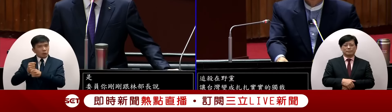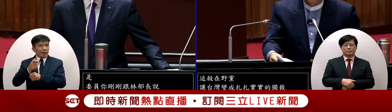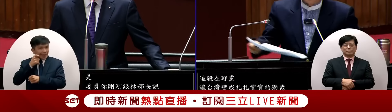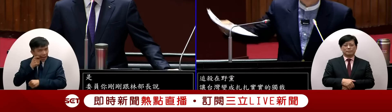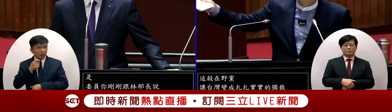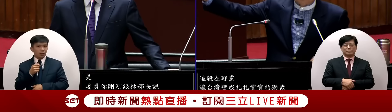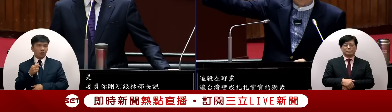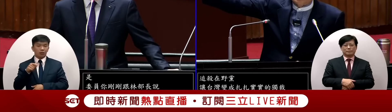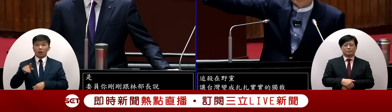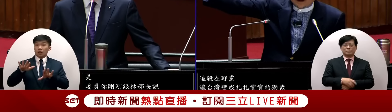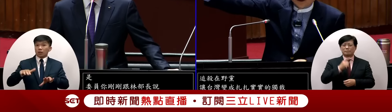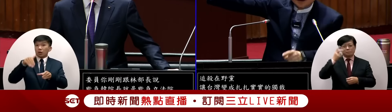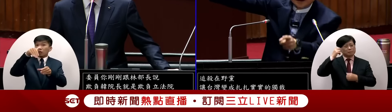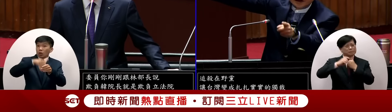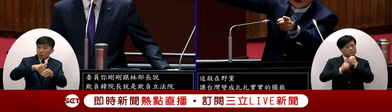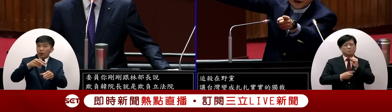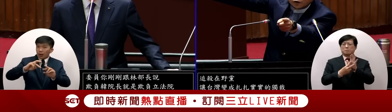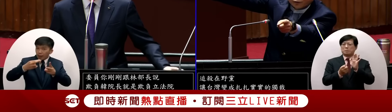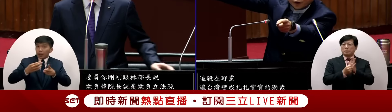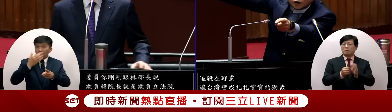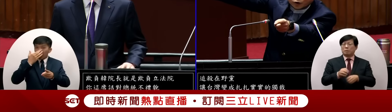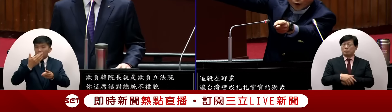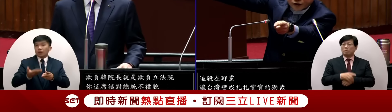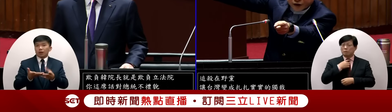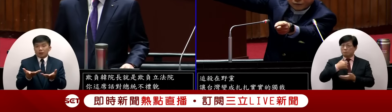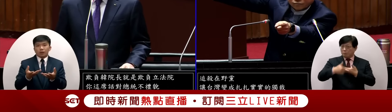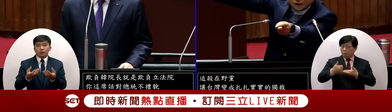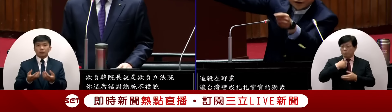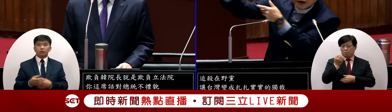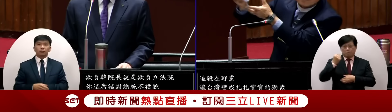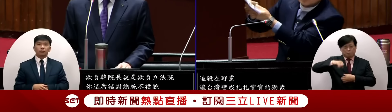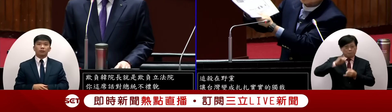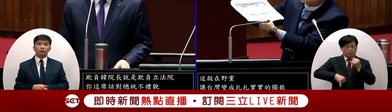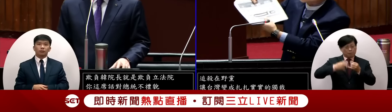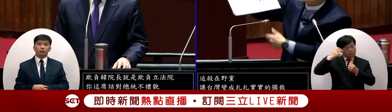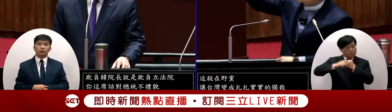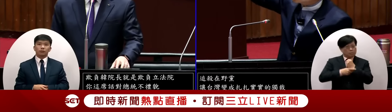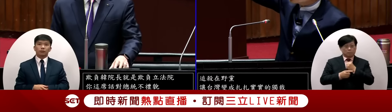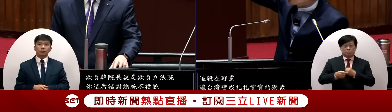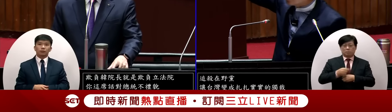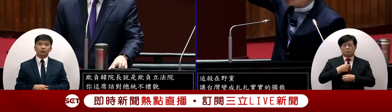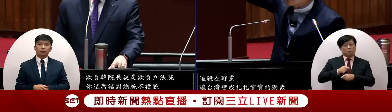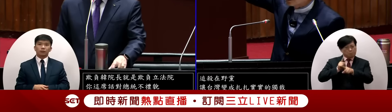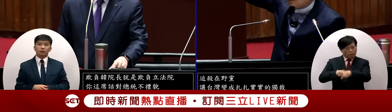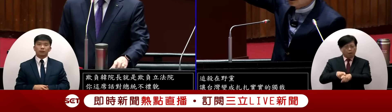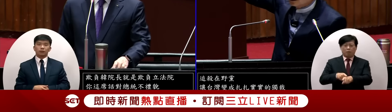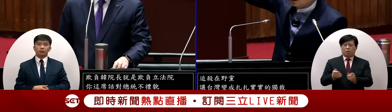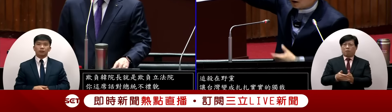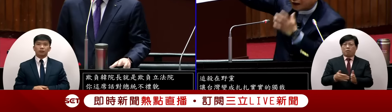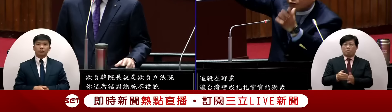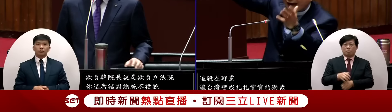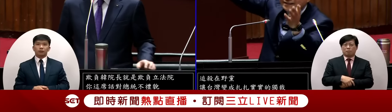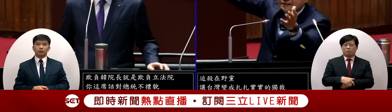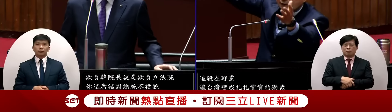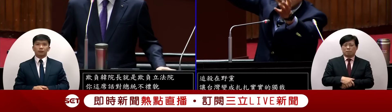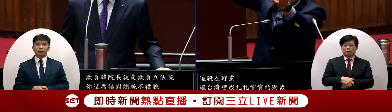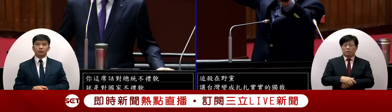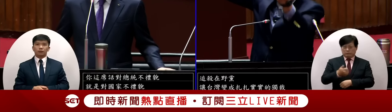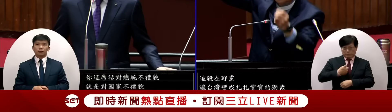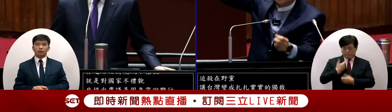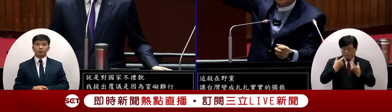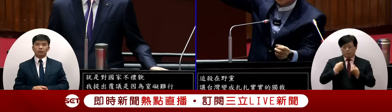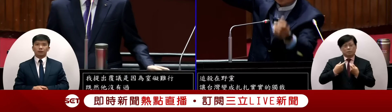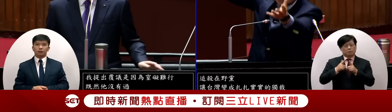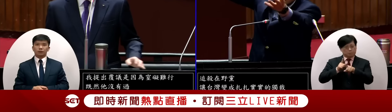法上他就是违宪不可行。 你提出复议就是违宪，宪法规定你要接受啊 ，You got to accept